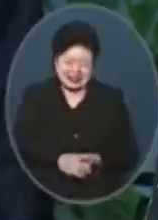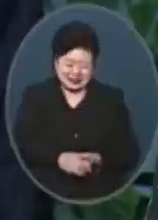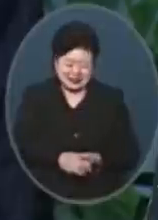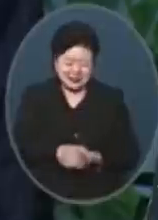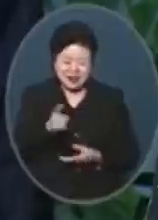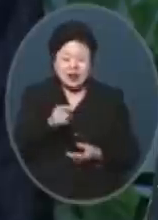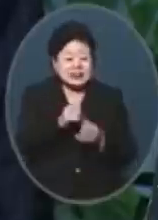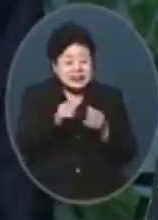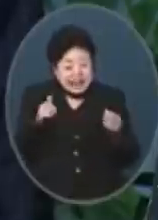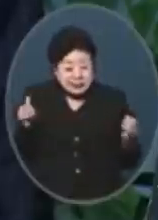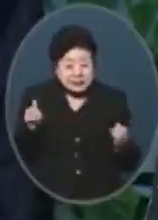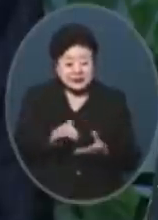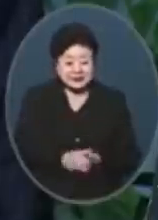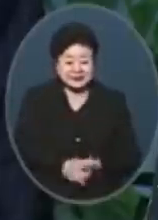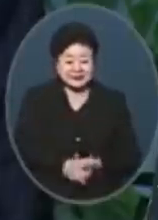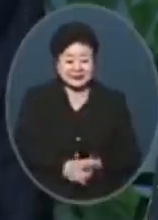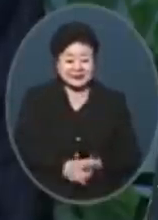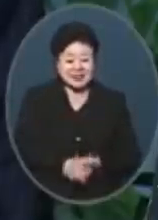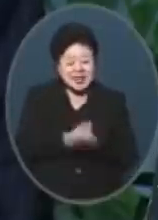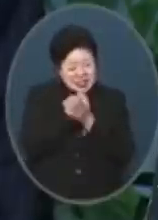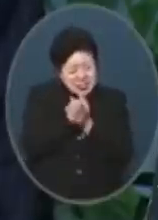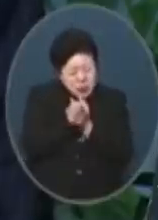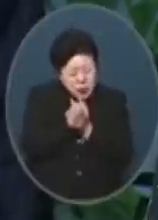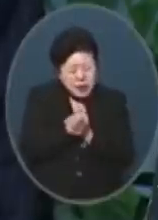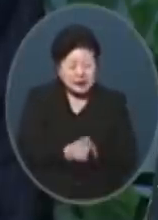어떤 사람은 기도를